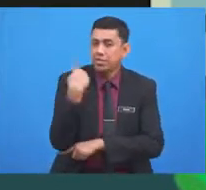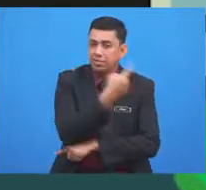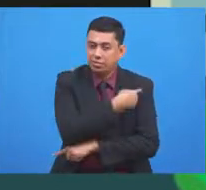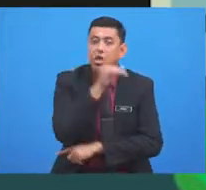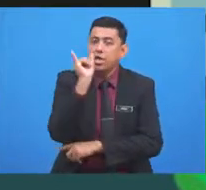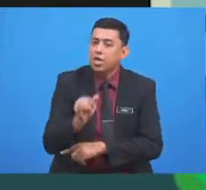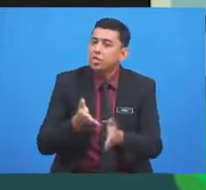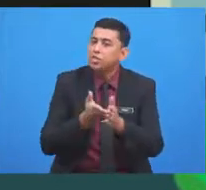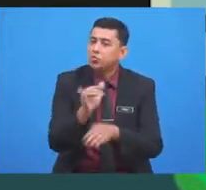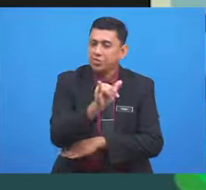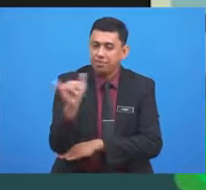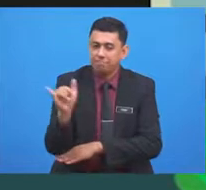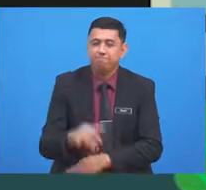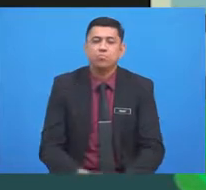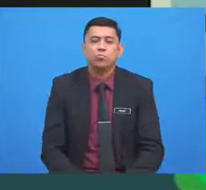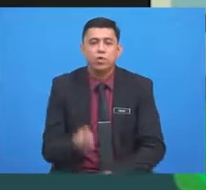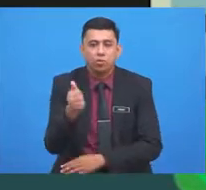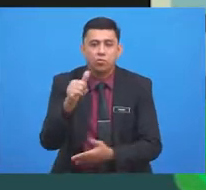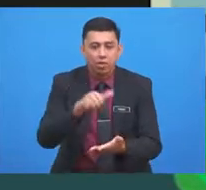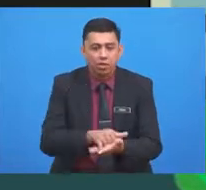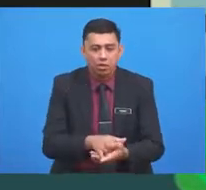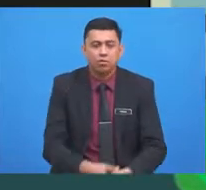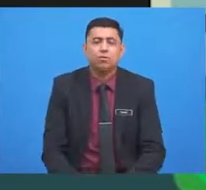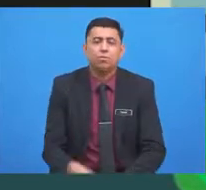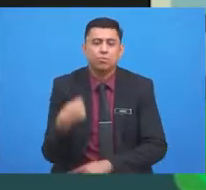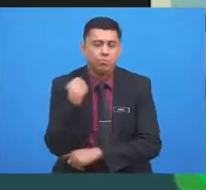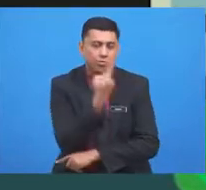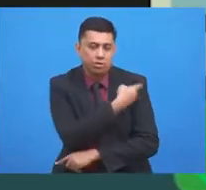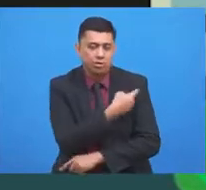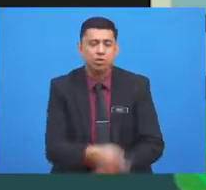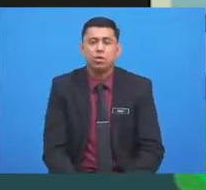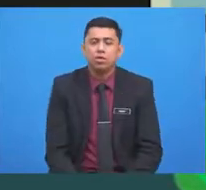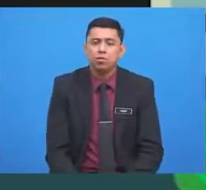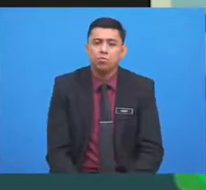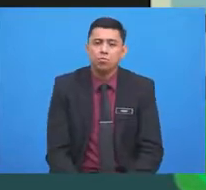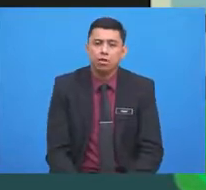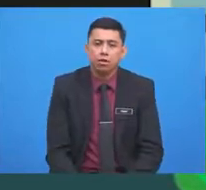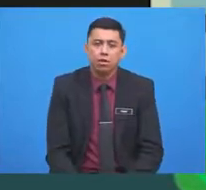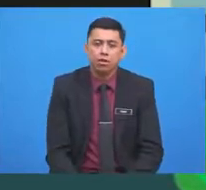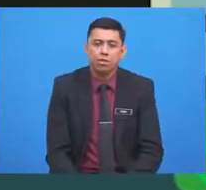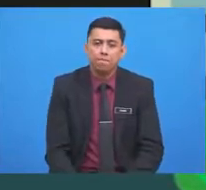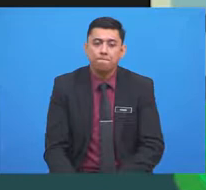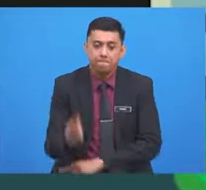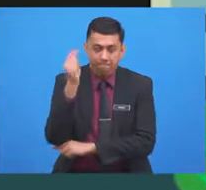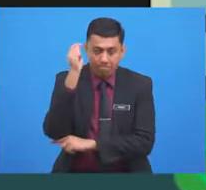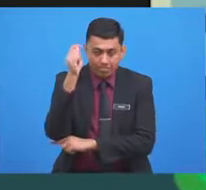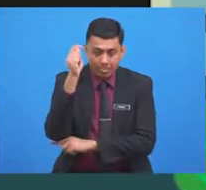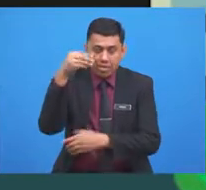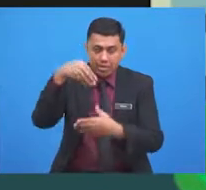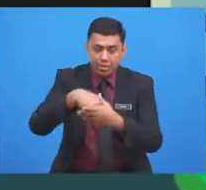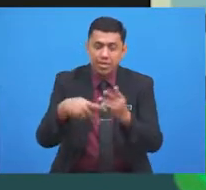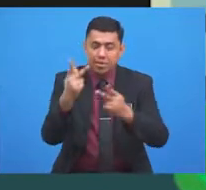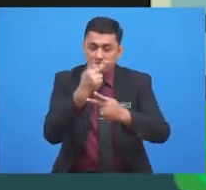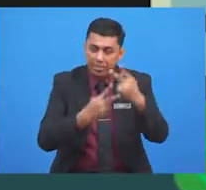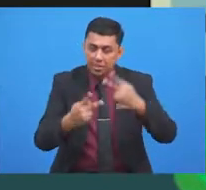yang seterusnya, iaitu kita akan menghuraikan proses menegak dalam kitaran